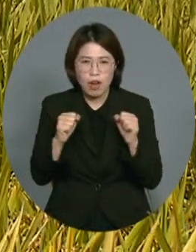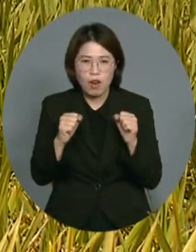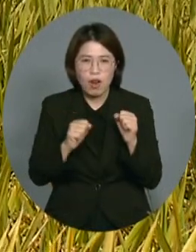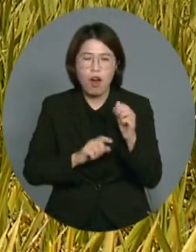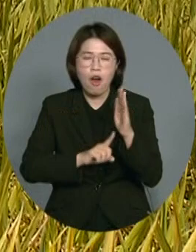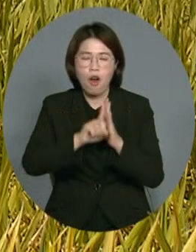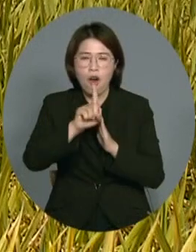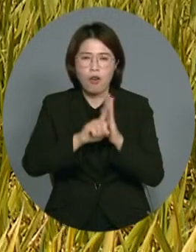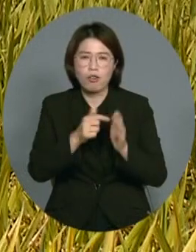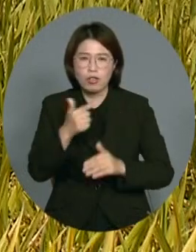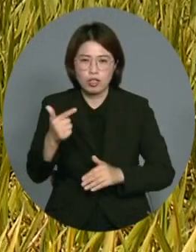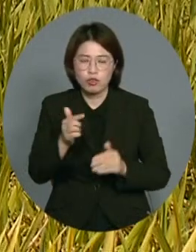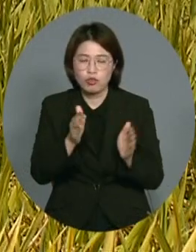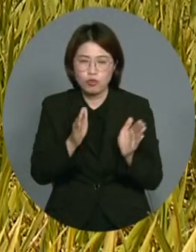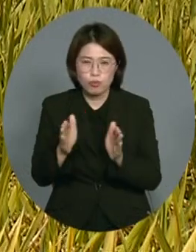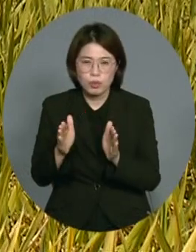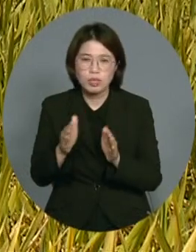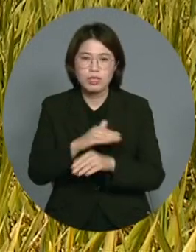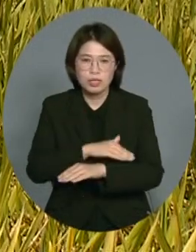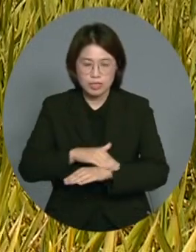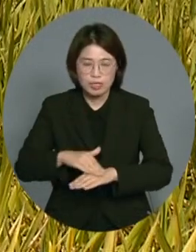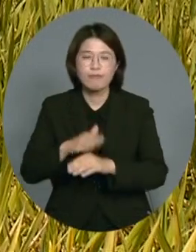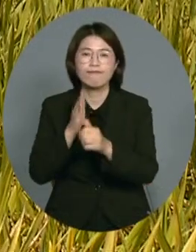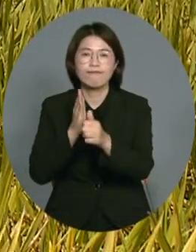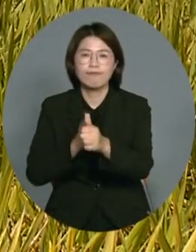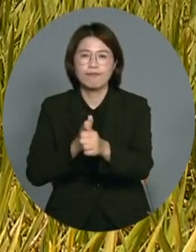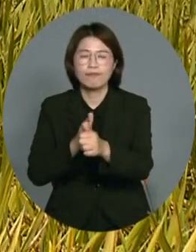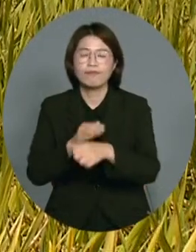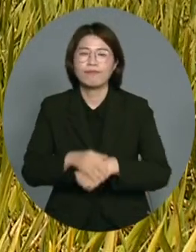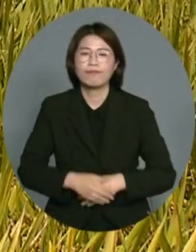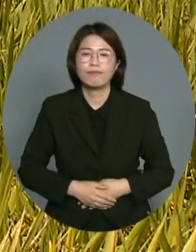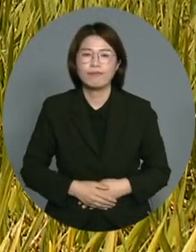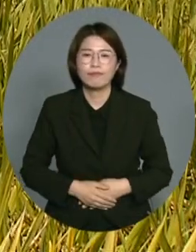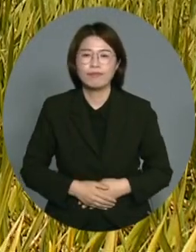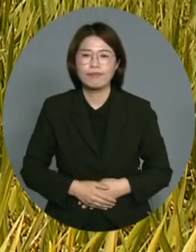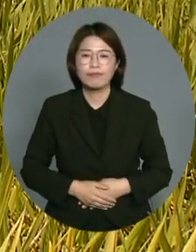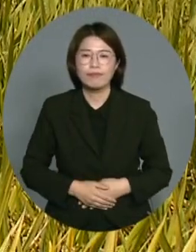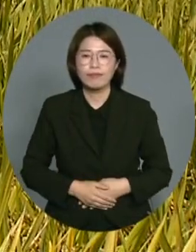일교차 대비 잘해주셔야겠습니다. 지금까지 기상캐스터 유하경이었습니다.